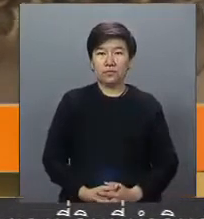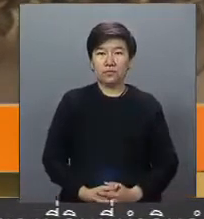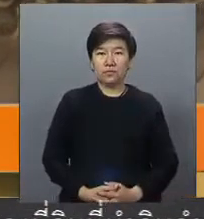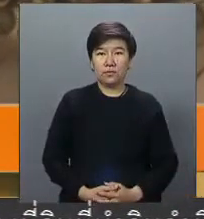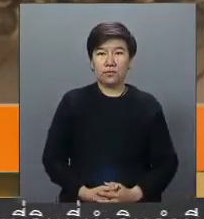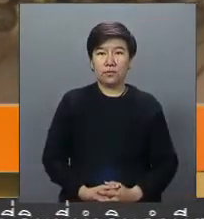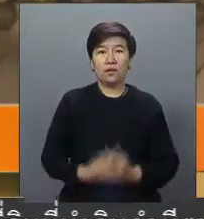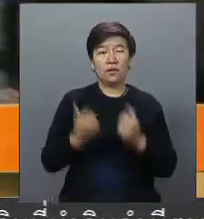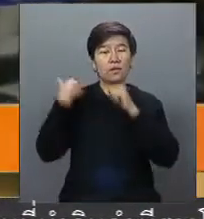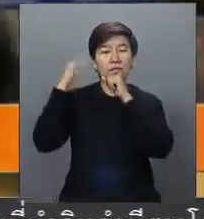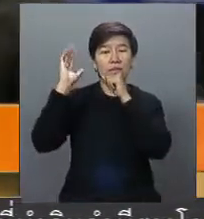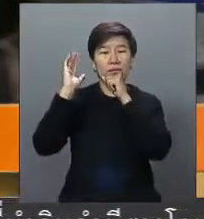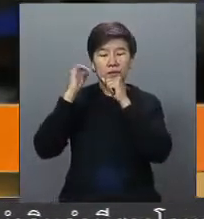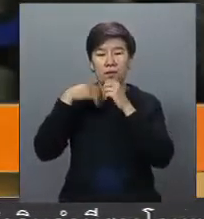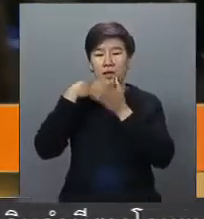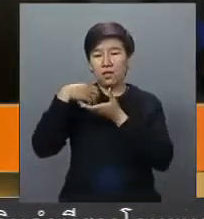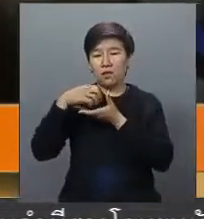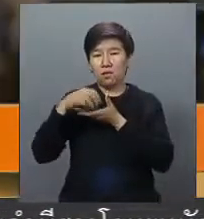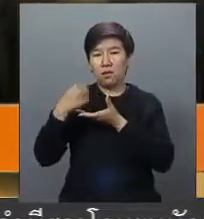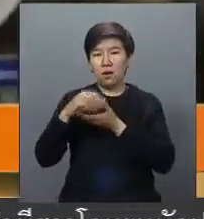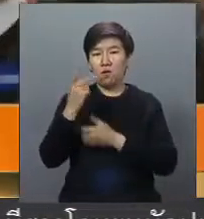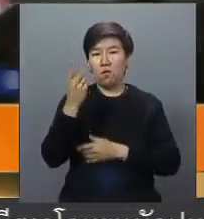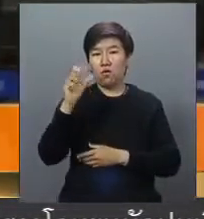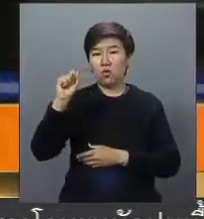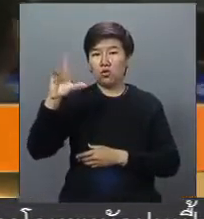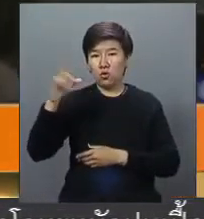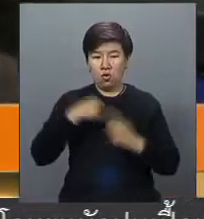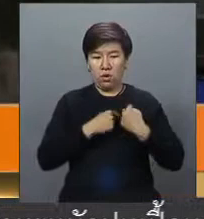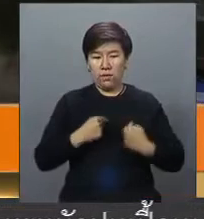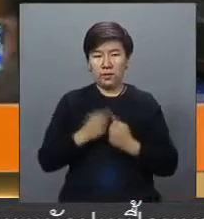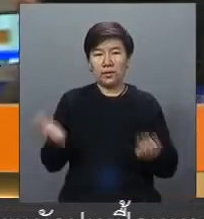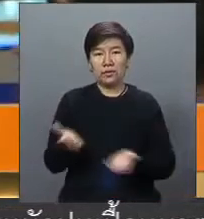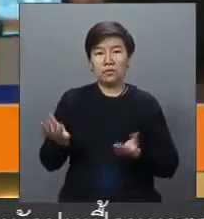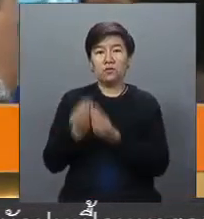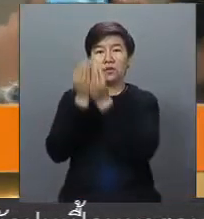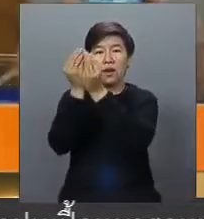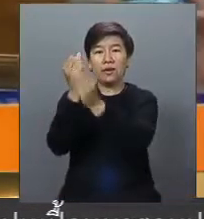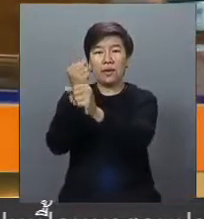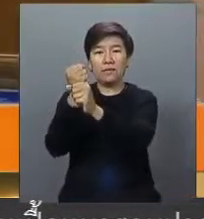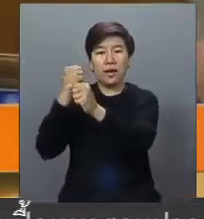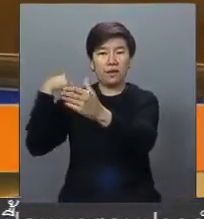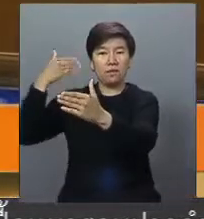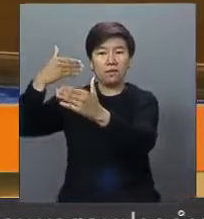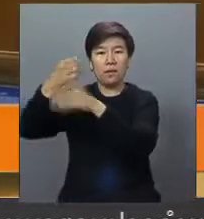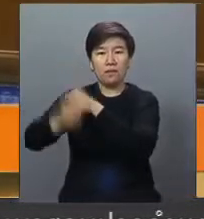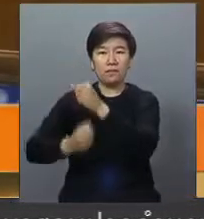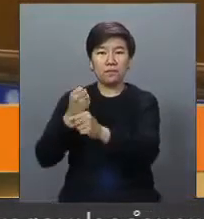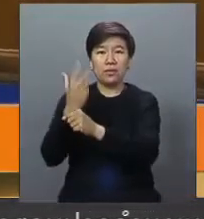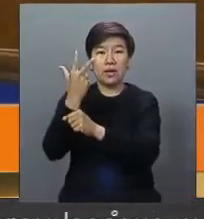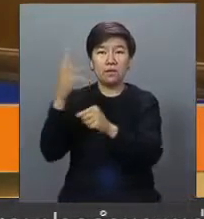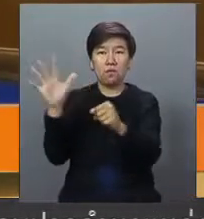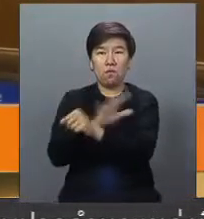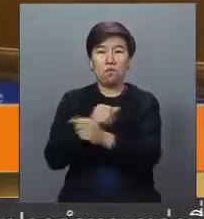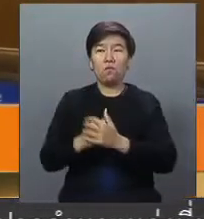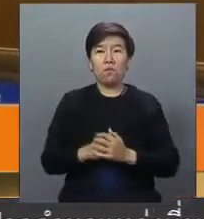าวให้กำลังใจคสช.ที่จะทำงานครบ3ปีหลังจากเกิดเหตุรัฐประหารเมื่อวันที่22พฤษภาคม